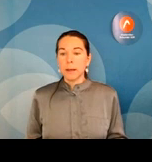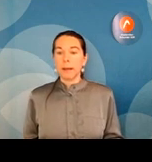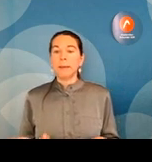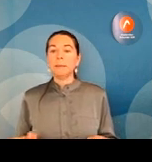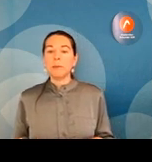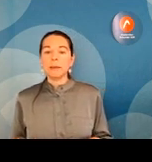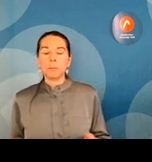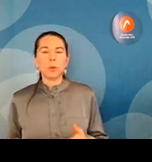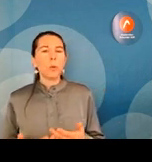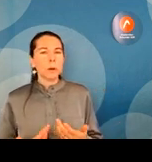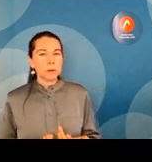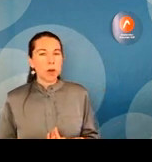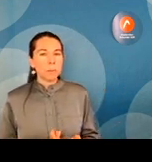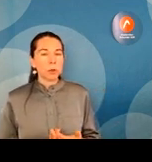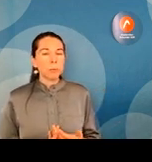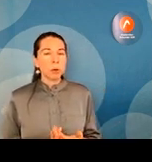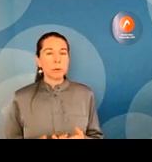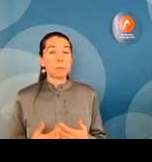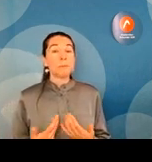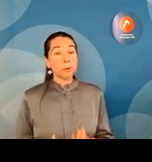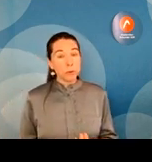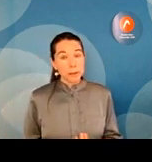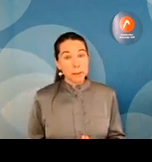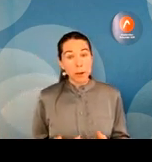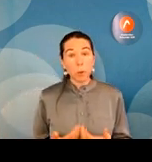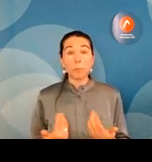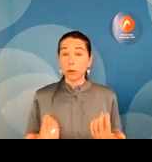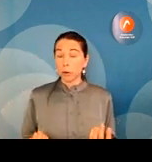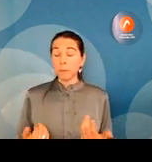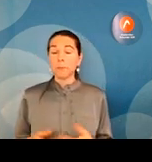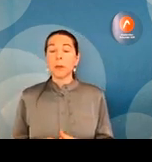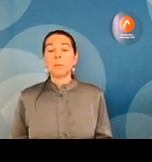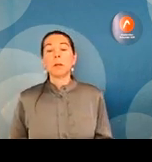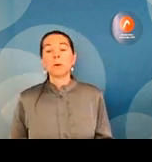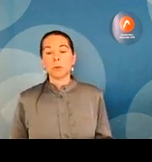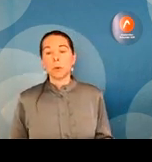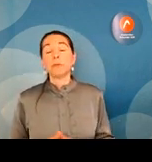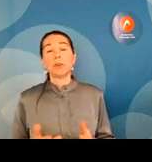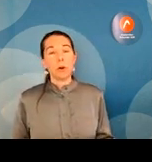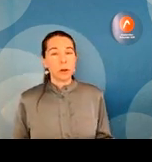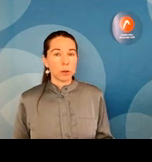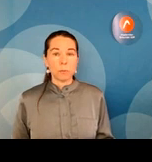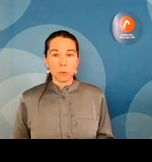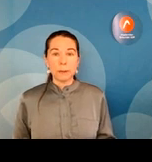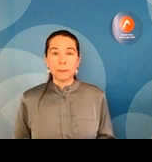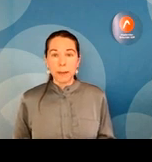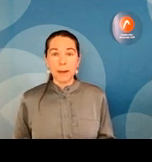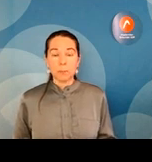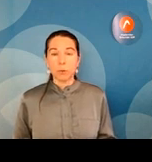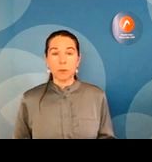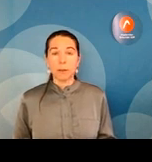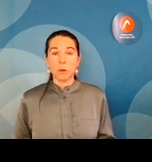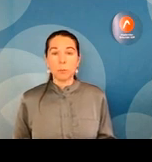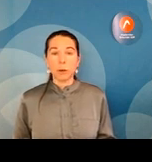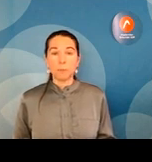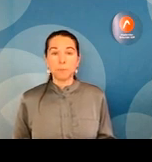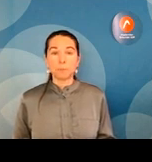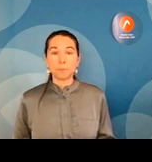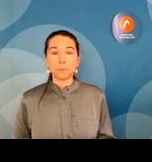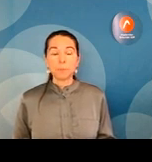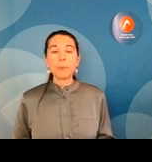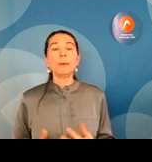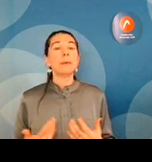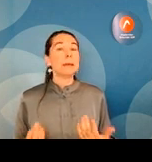som individer både återskapa de normer som är positiva och bra, men också då försvaga de som inte är positiva och